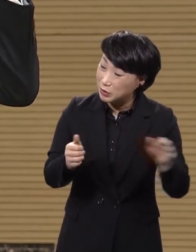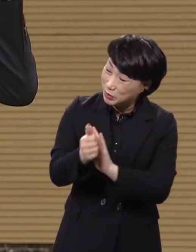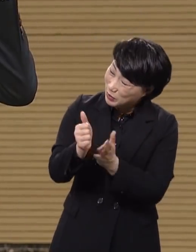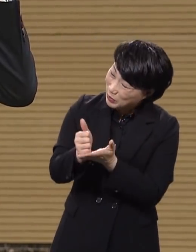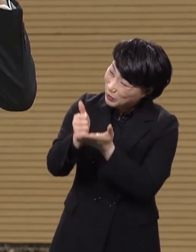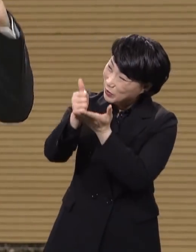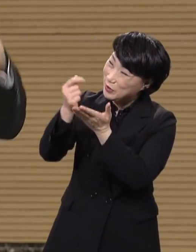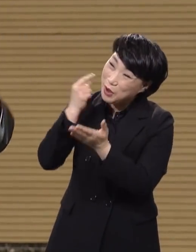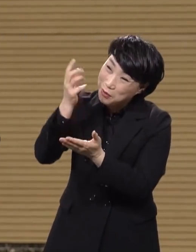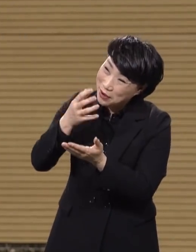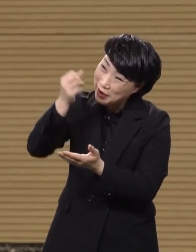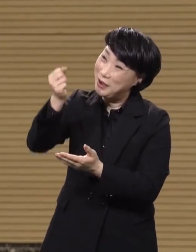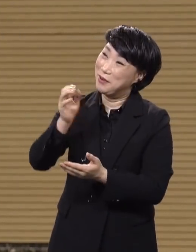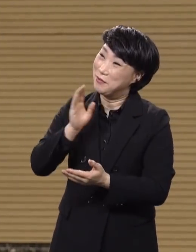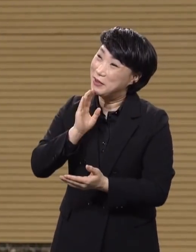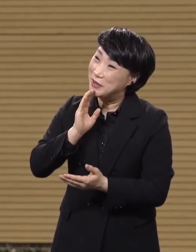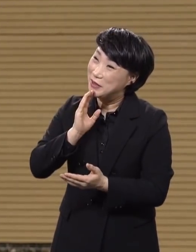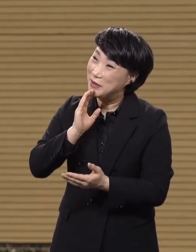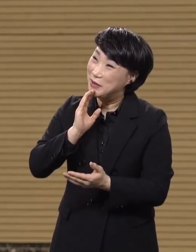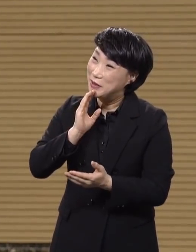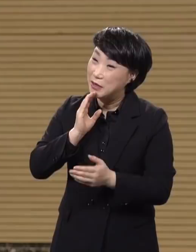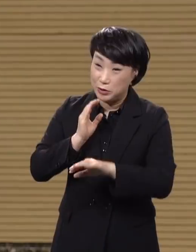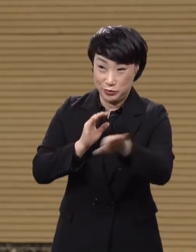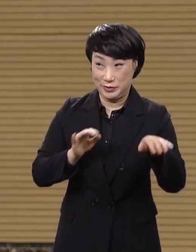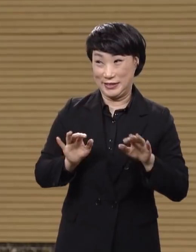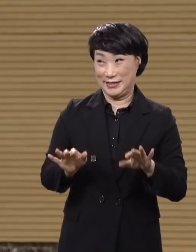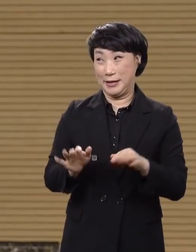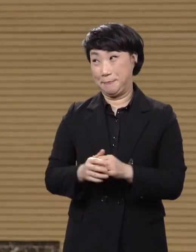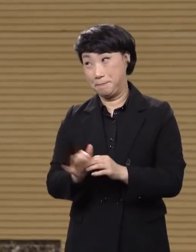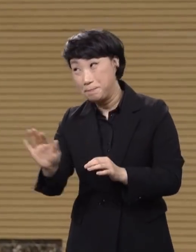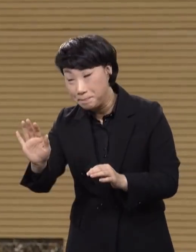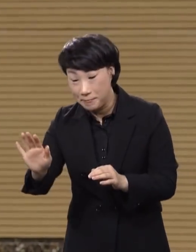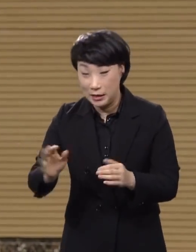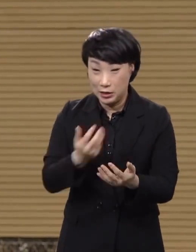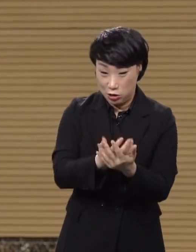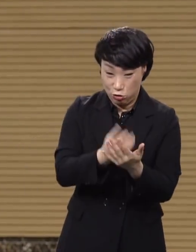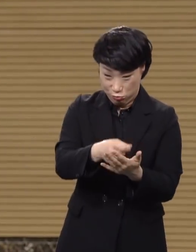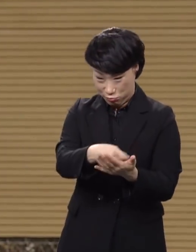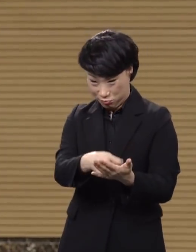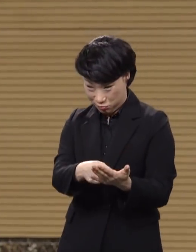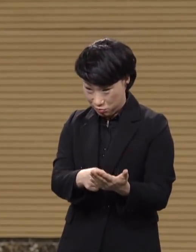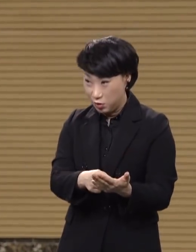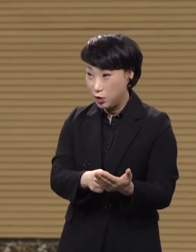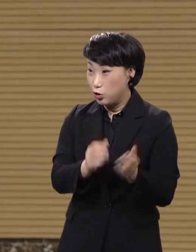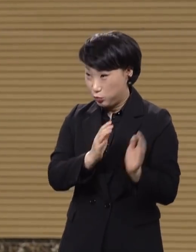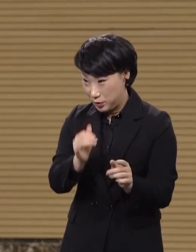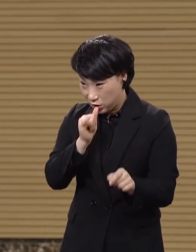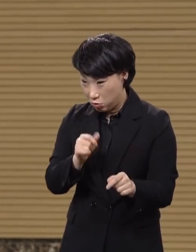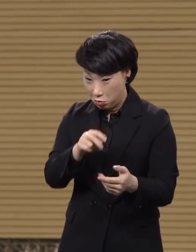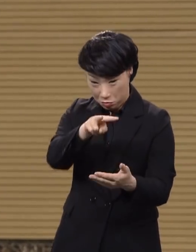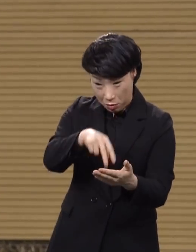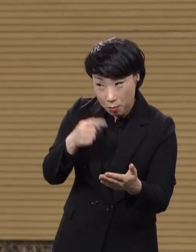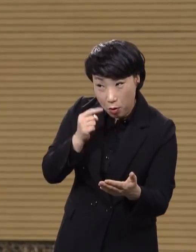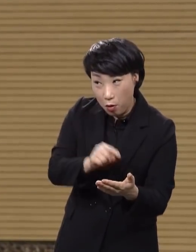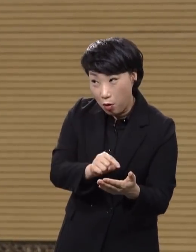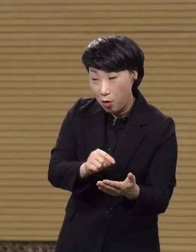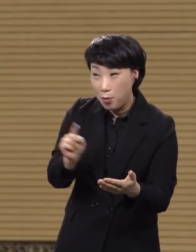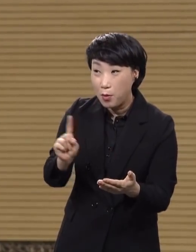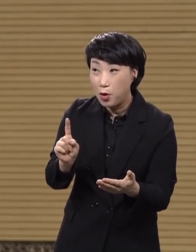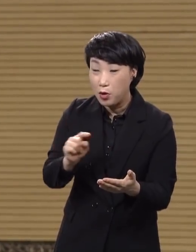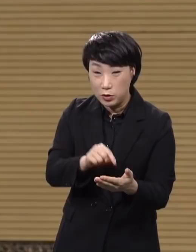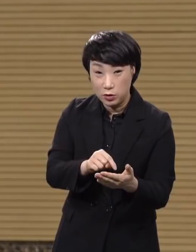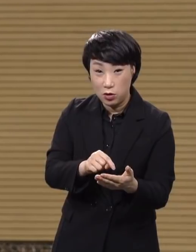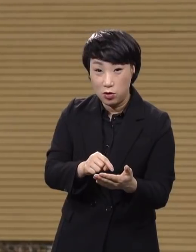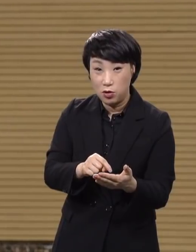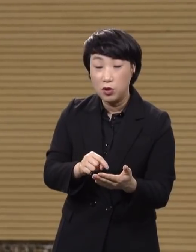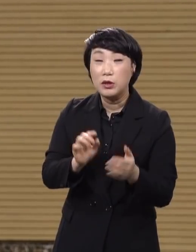왕을 받겠습니다. 예, 저희가 이렇게 서류를 준비했습니다. 그러하오니 내가 이